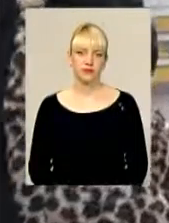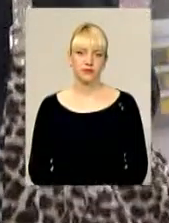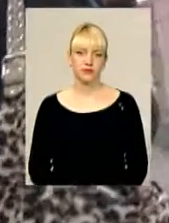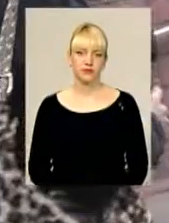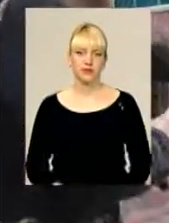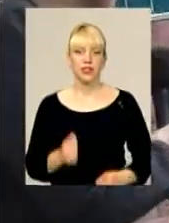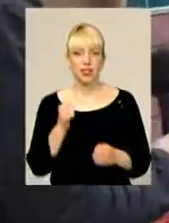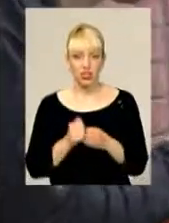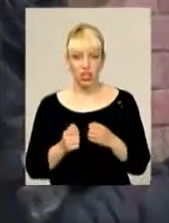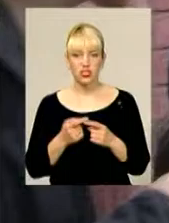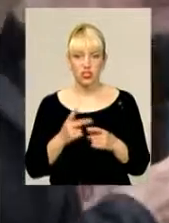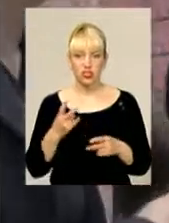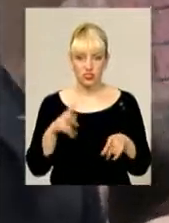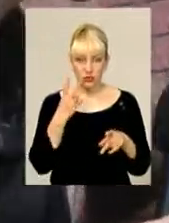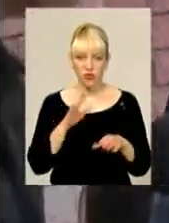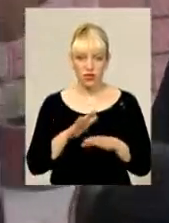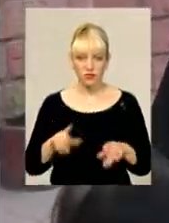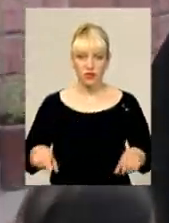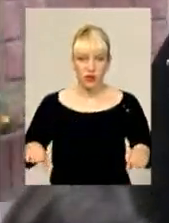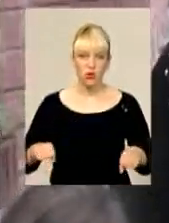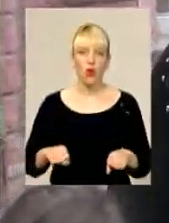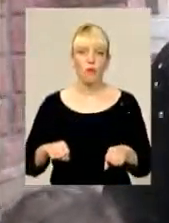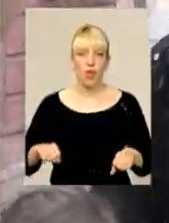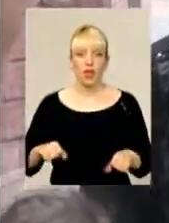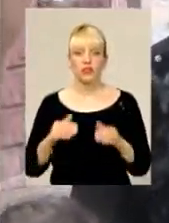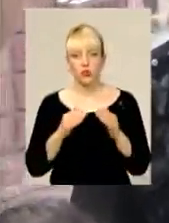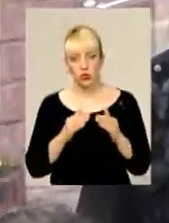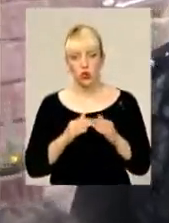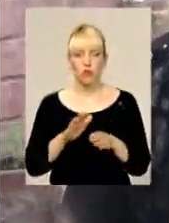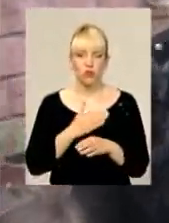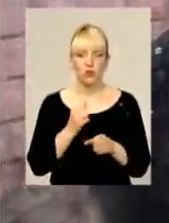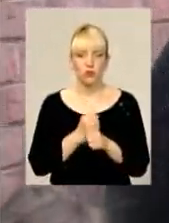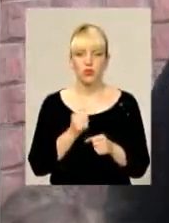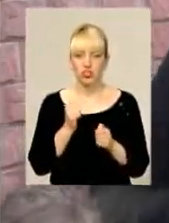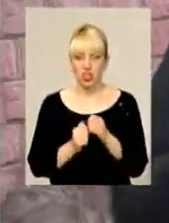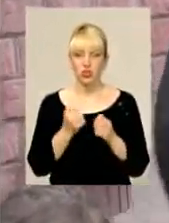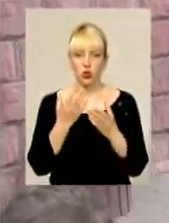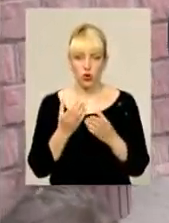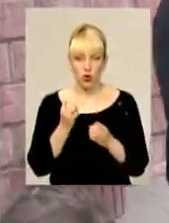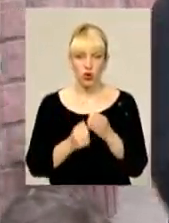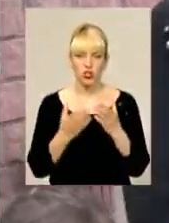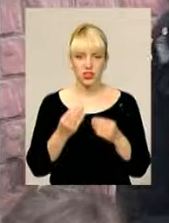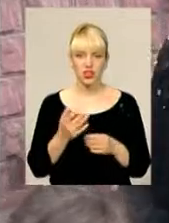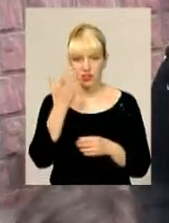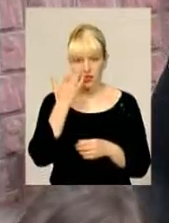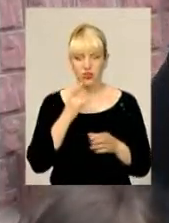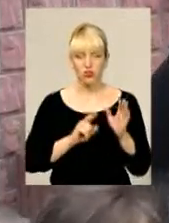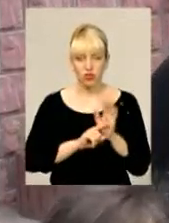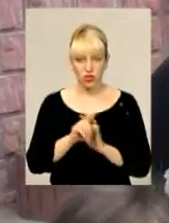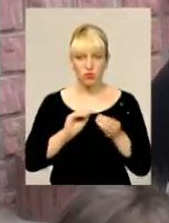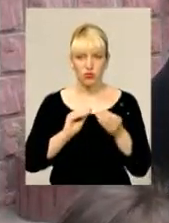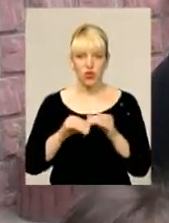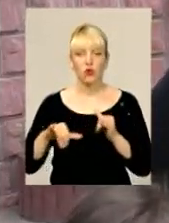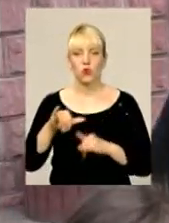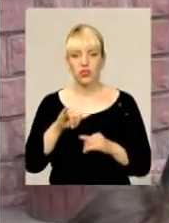Часто доводиться з ними двома так обігати на роботу між роботами? Так, дуже часто, кожен день. Кожен день? Тобто літо почалося проблема,